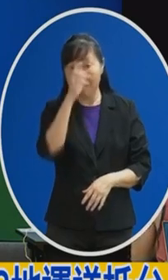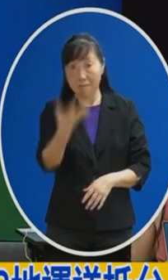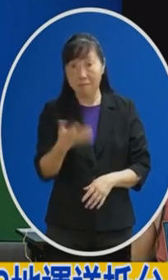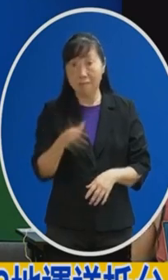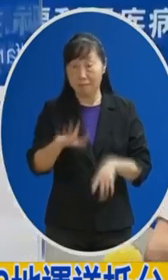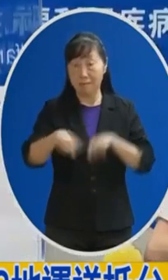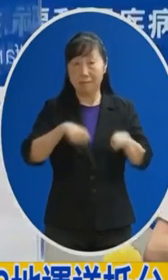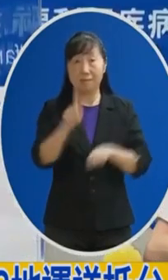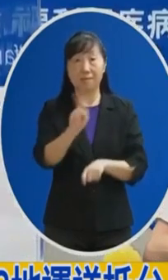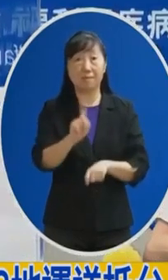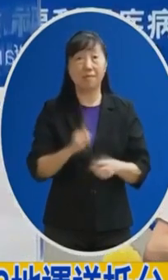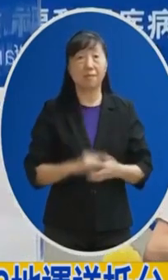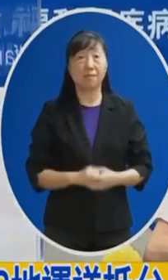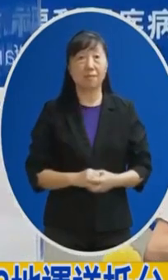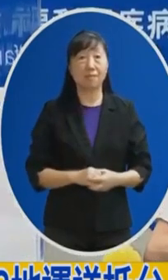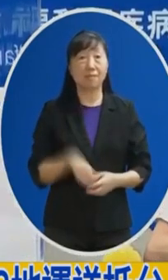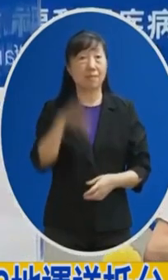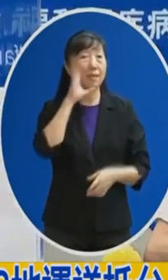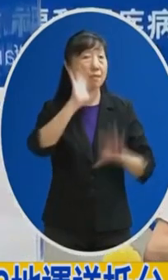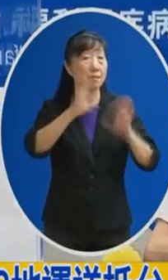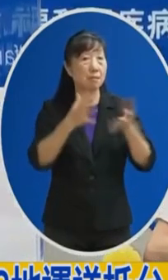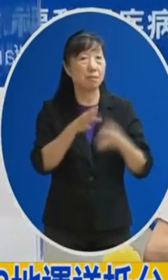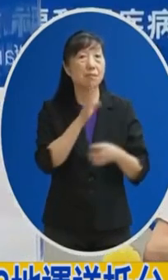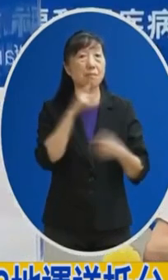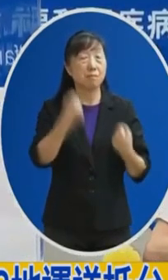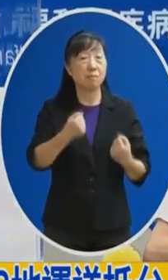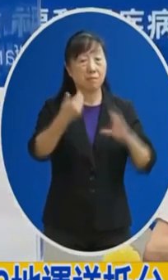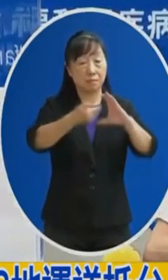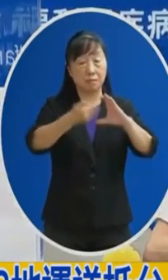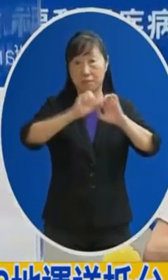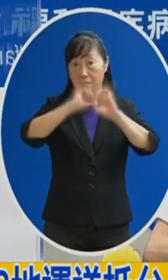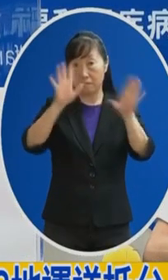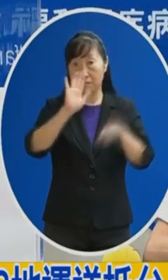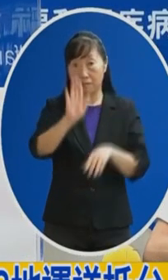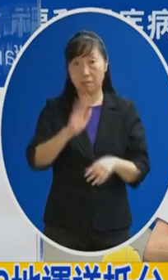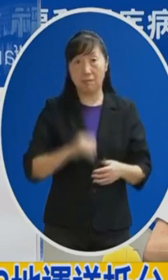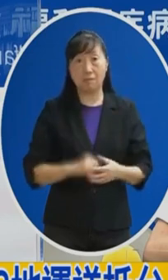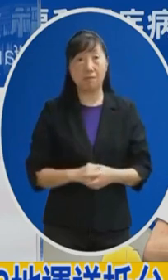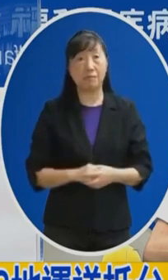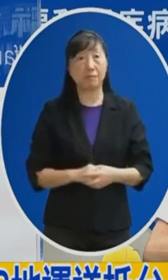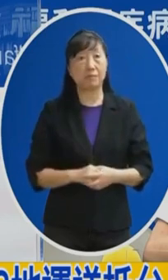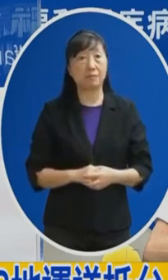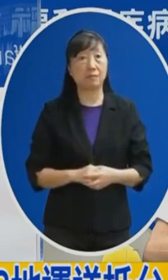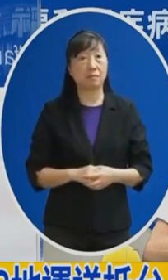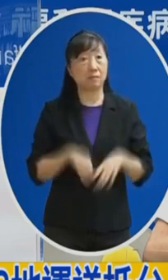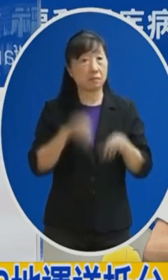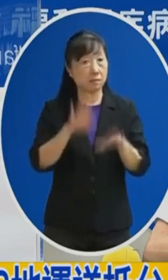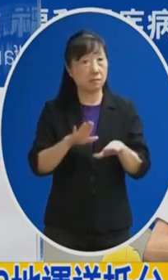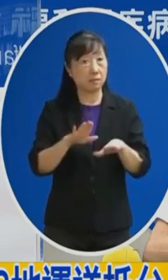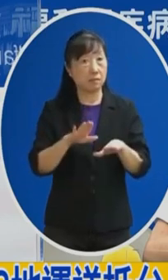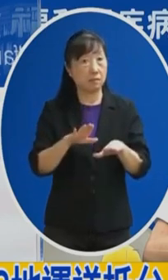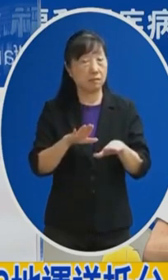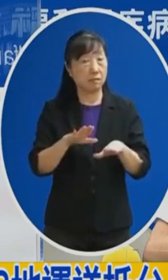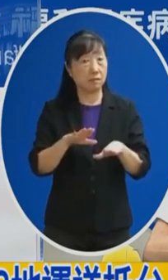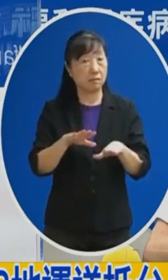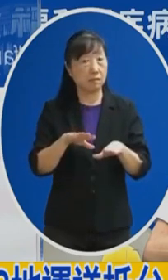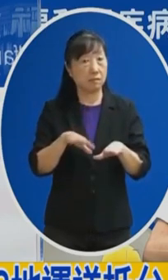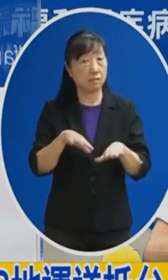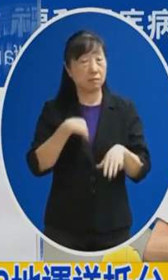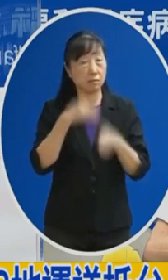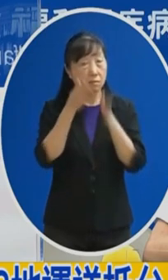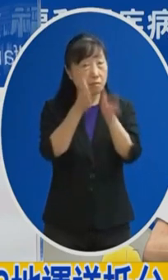谢。 泰国当然在媒体上有一些报道，不过目前我们初步的了